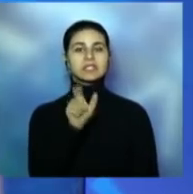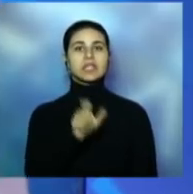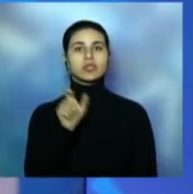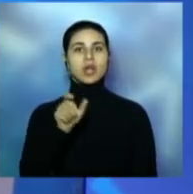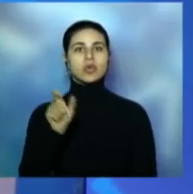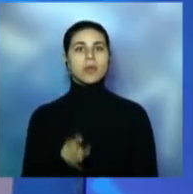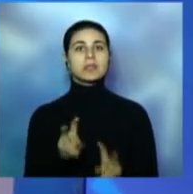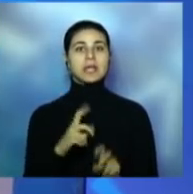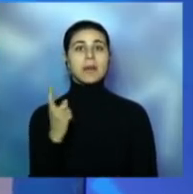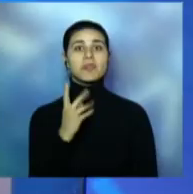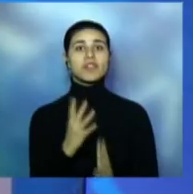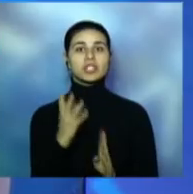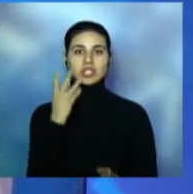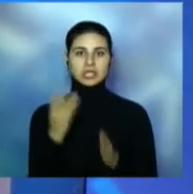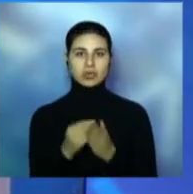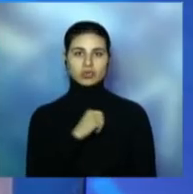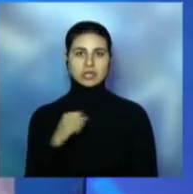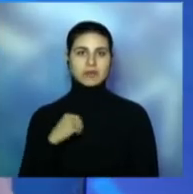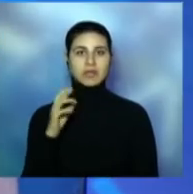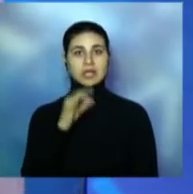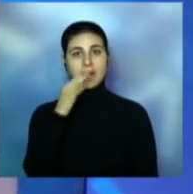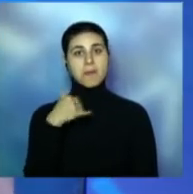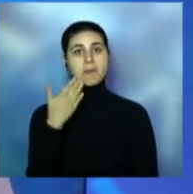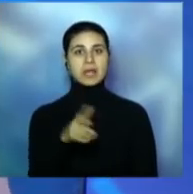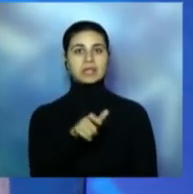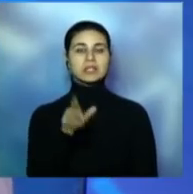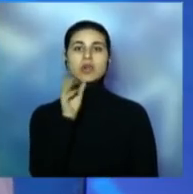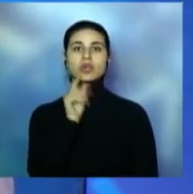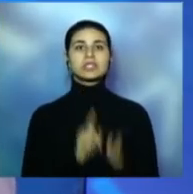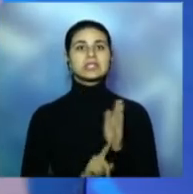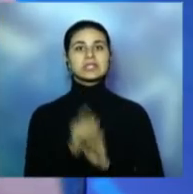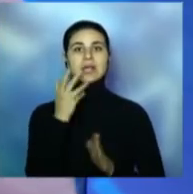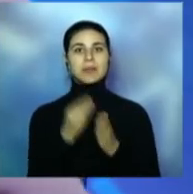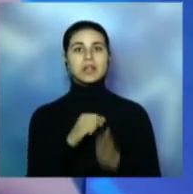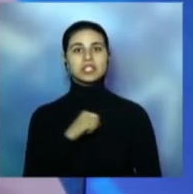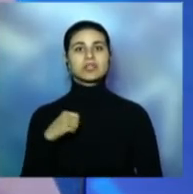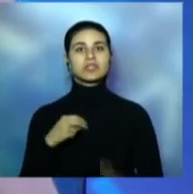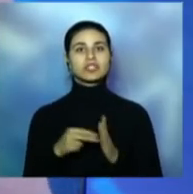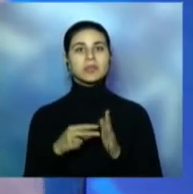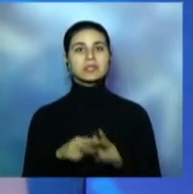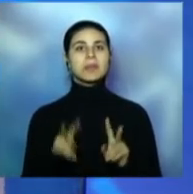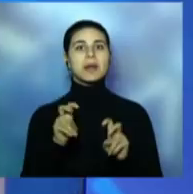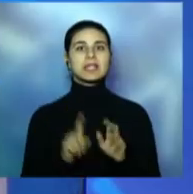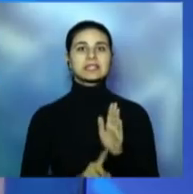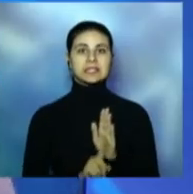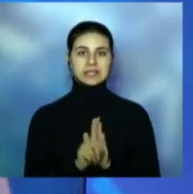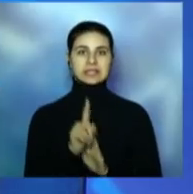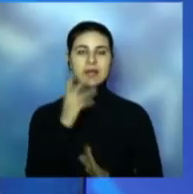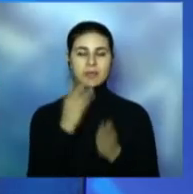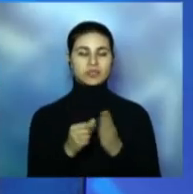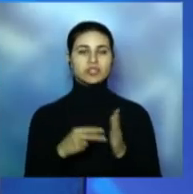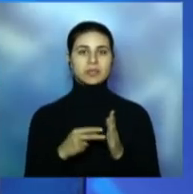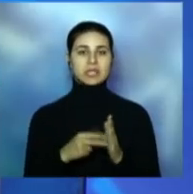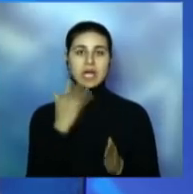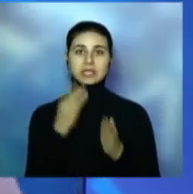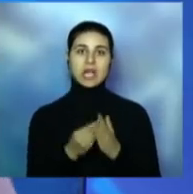საზოგადოებასთან, პირველ რიგში საკუთარ თავთან და მერე საზოგადოებასთან. და როდის იწყება თვითშეფასება, რითი იწყება თვითშეფასება? სარკეში